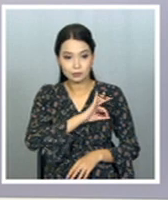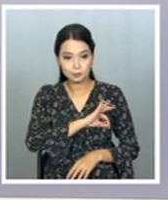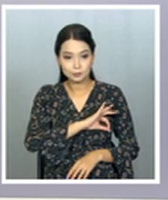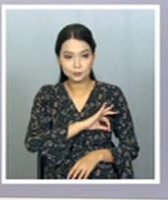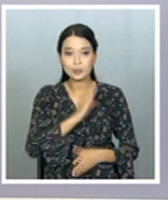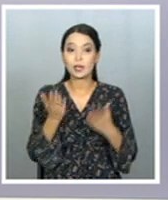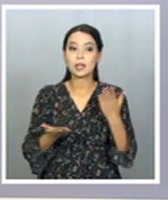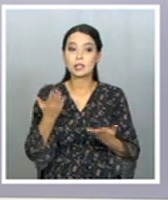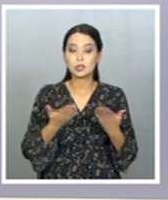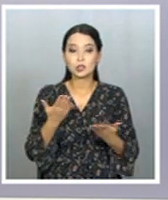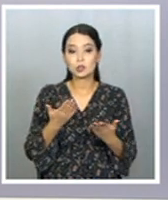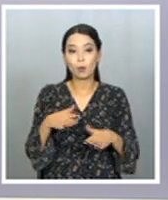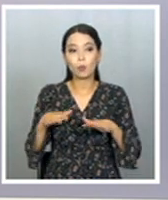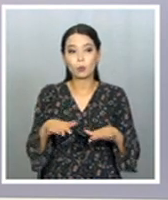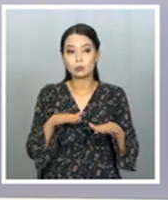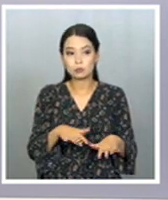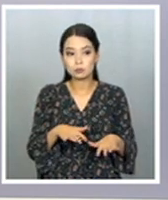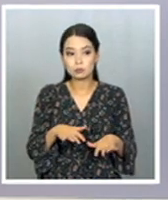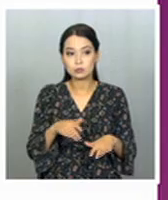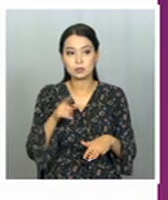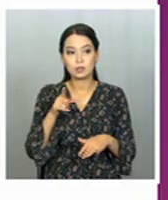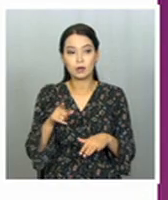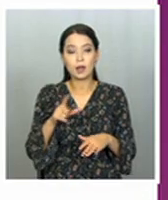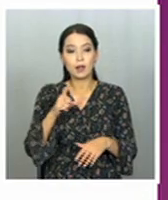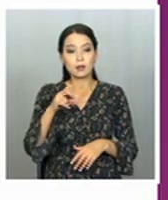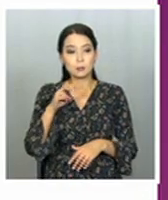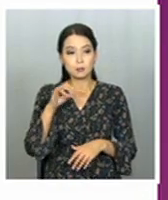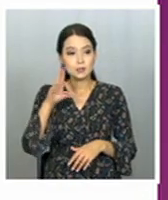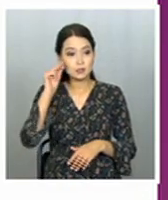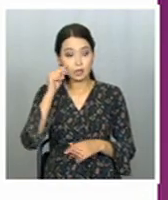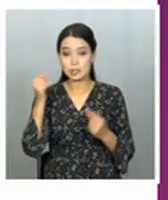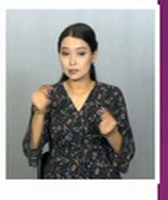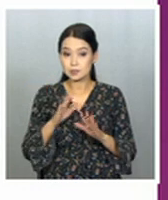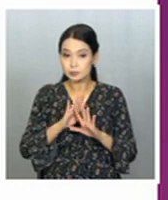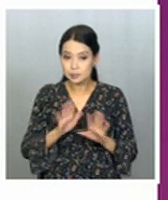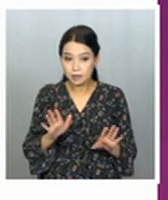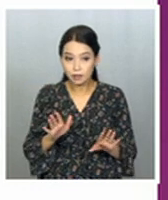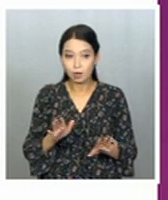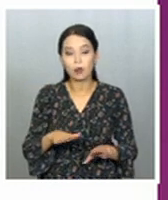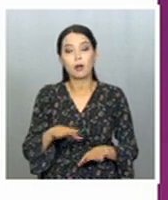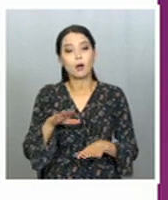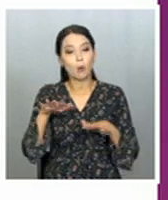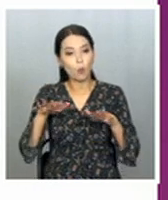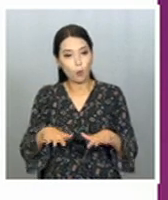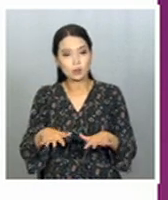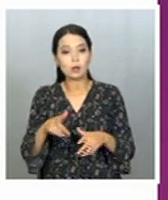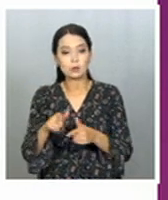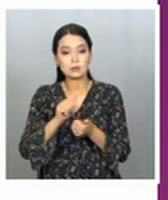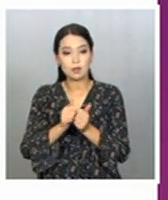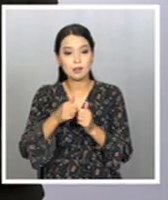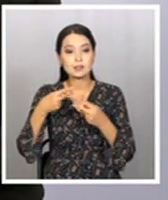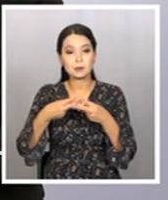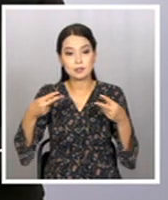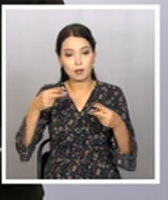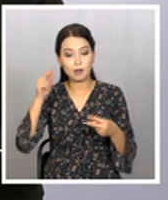де орналасу, яғни элементтердің орын алмастыруда санына сәйкес келмесе, онда біз орналастыруды